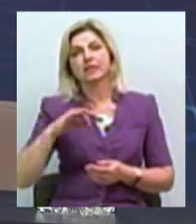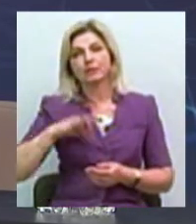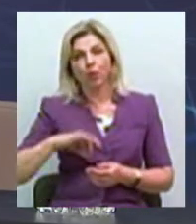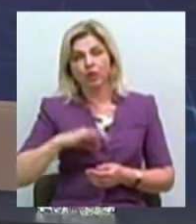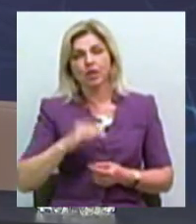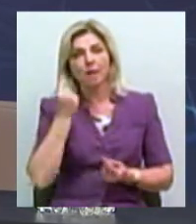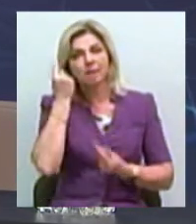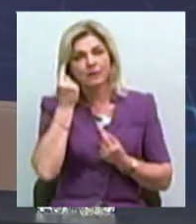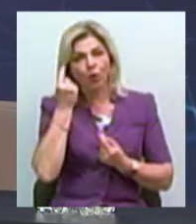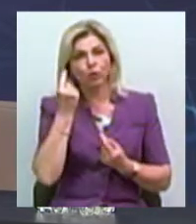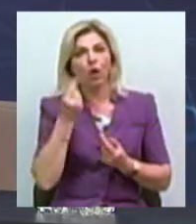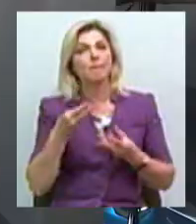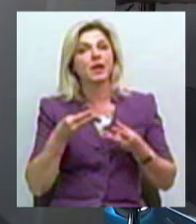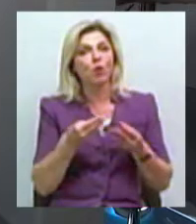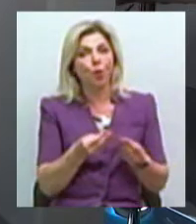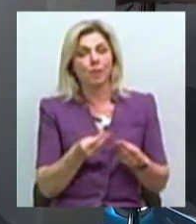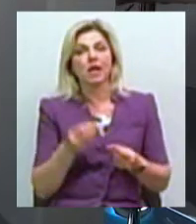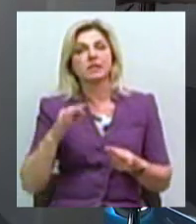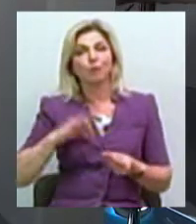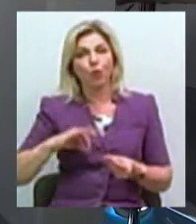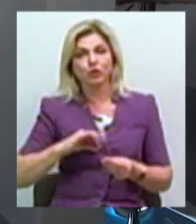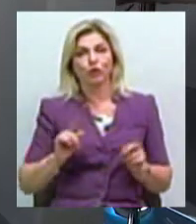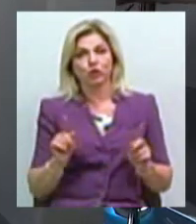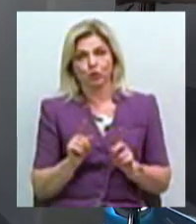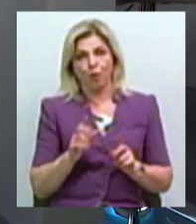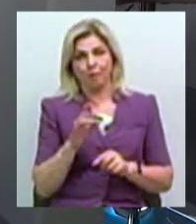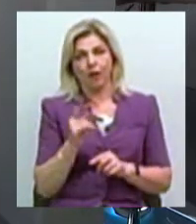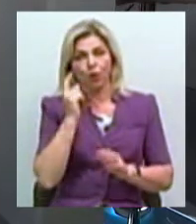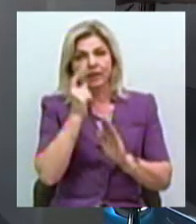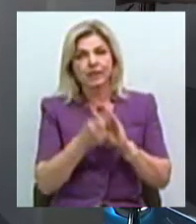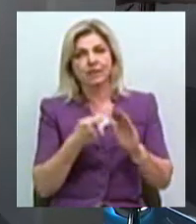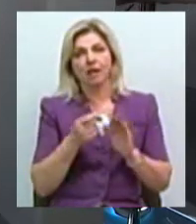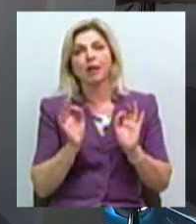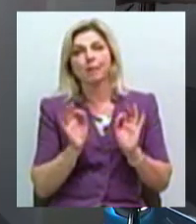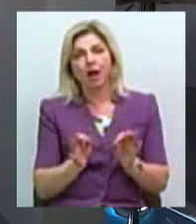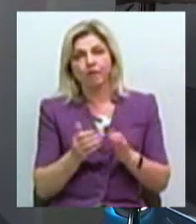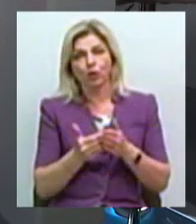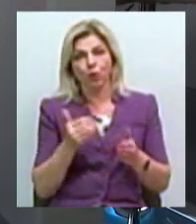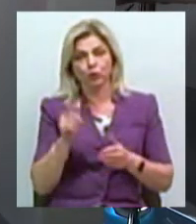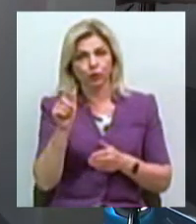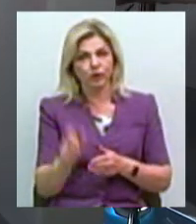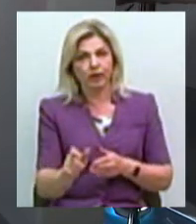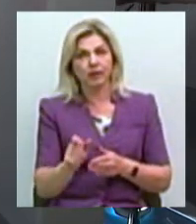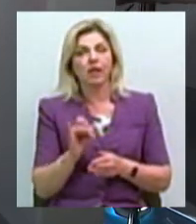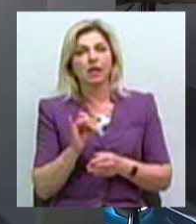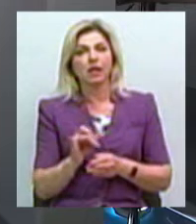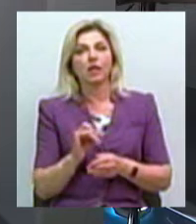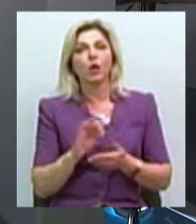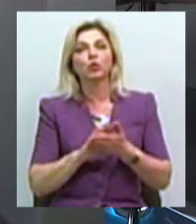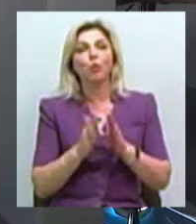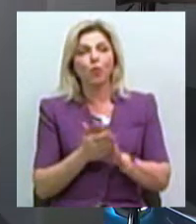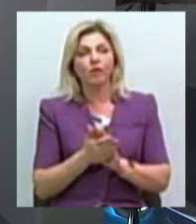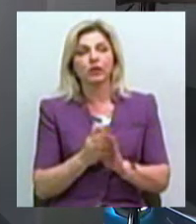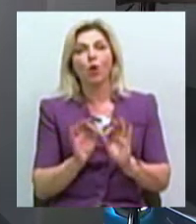певні психологічні прийоми, використовують їх для того, щоб все ж таки дізнатися правду від людини і дійсно, ну, якби вмовити її, скажімо